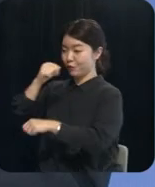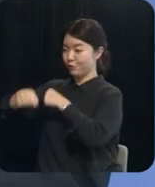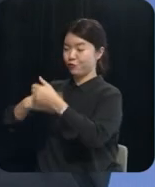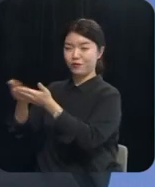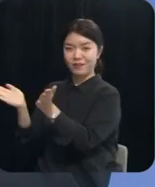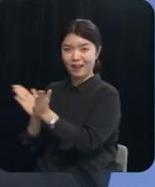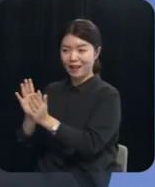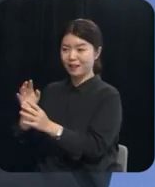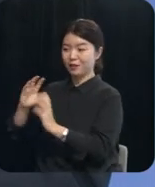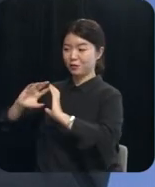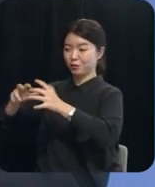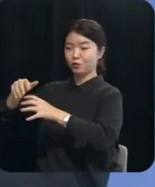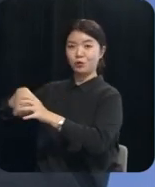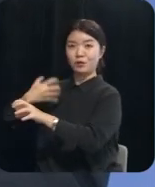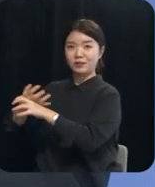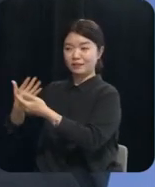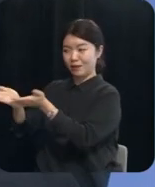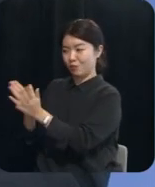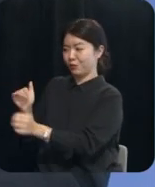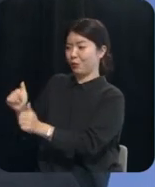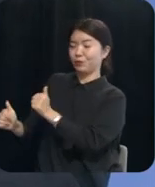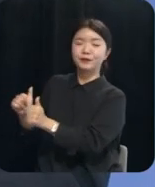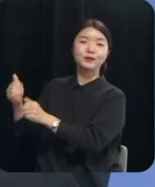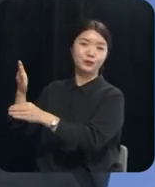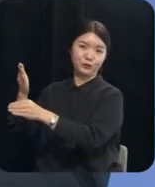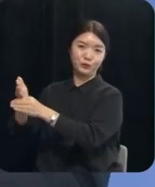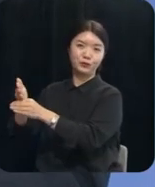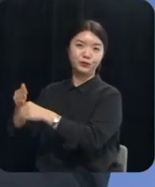더불어민주당은 조국혁신당과 좀 경쟁을 하고 있습니다.